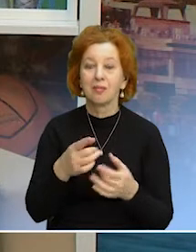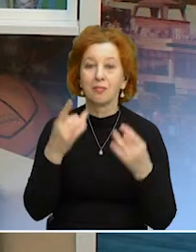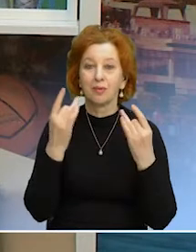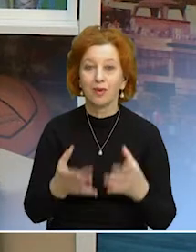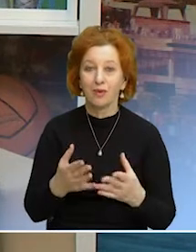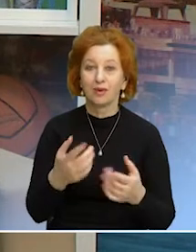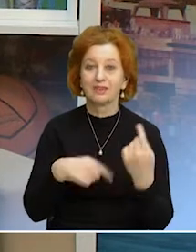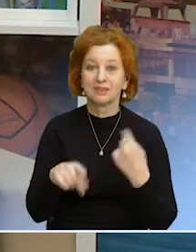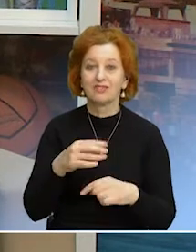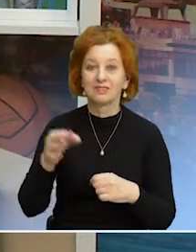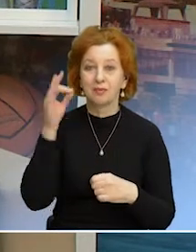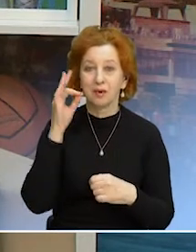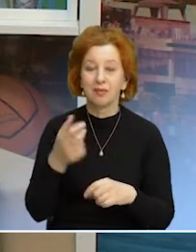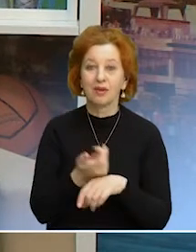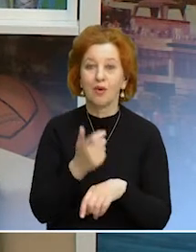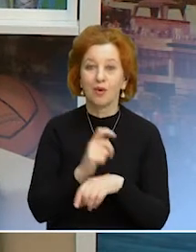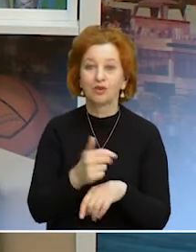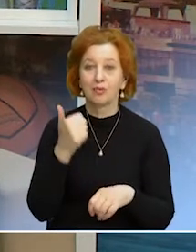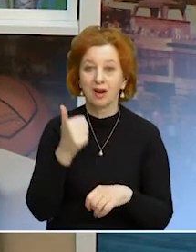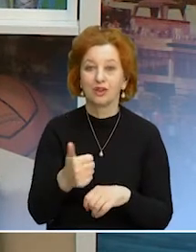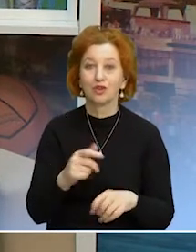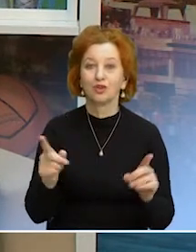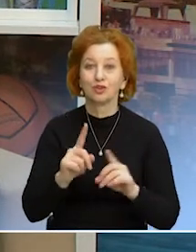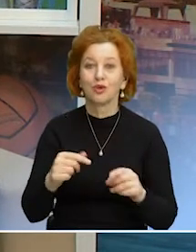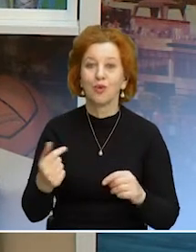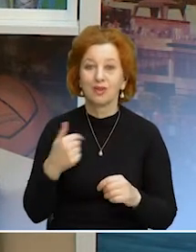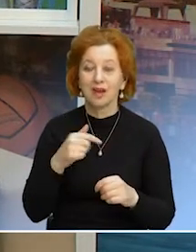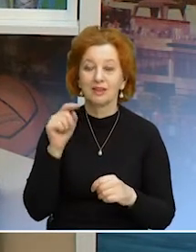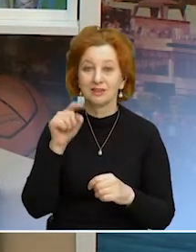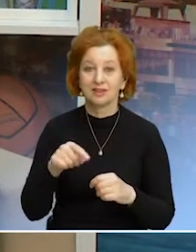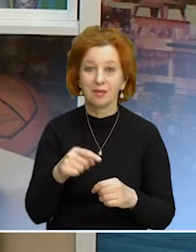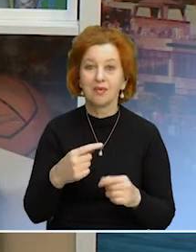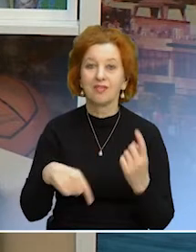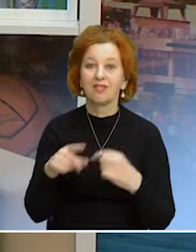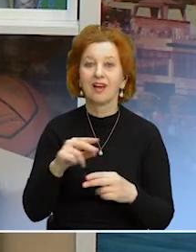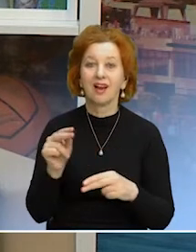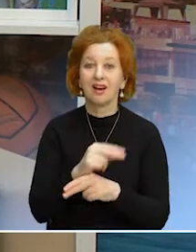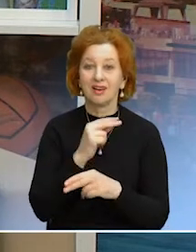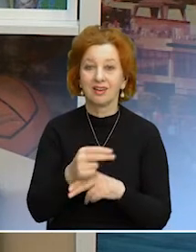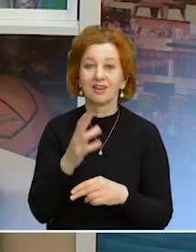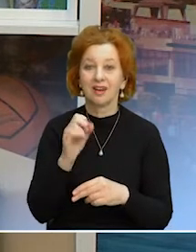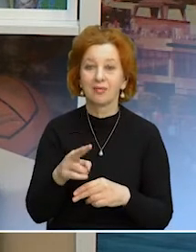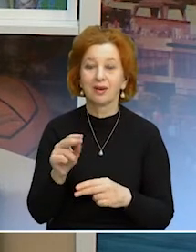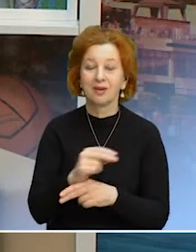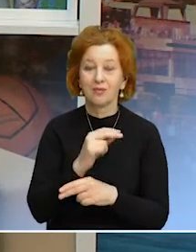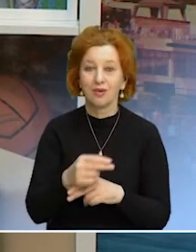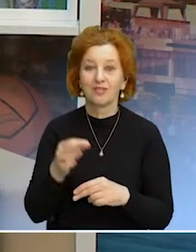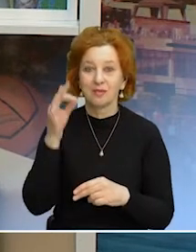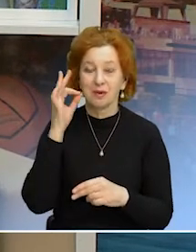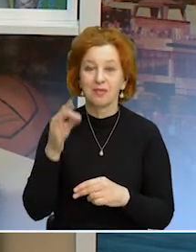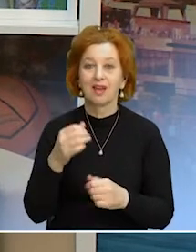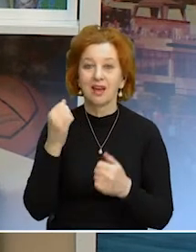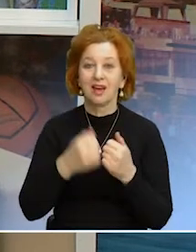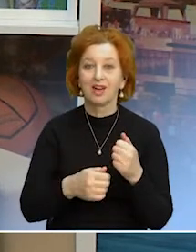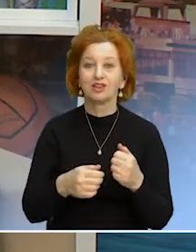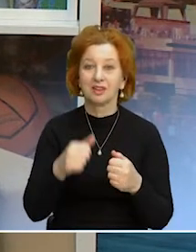мере, просто вспоминаем, очень хорошо вспоминаем, что у нас там с жилищным капитальным ремонтом. Да? Вспоминаешь ты? Я вспоминаю